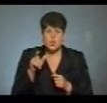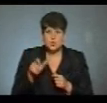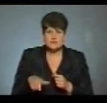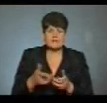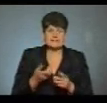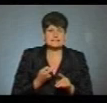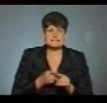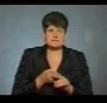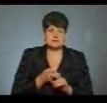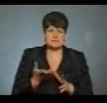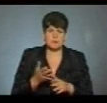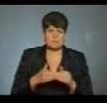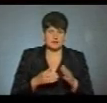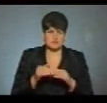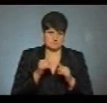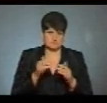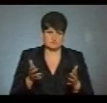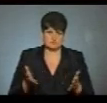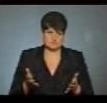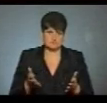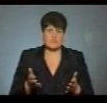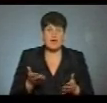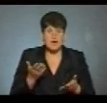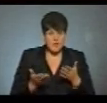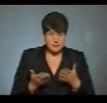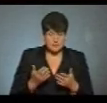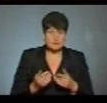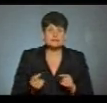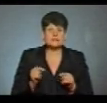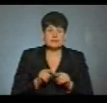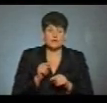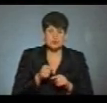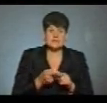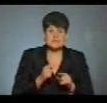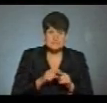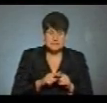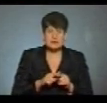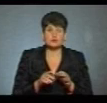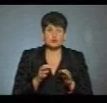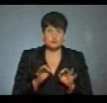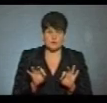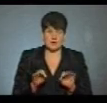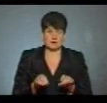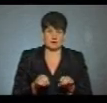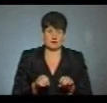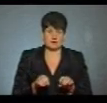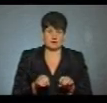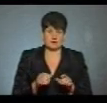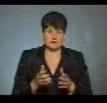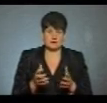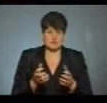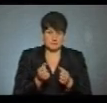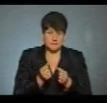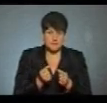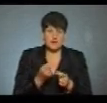тим не пов'язана, практично нереально. Але так от, оця реакція дозволяє це встановити. Але навіть якщо ця